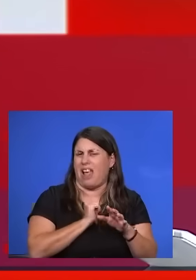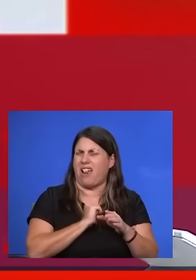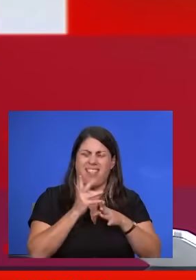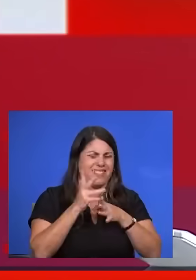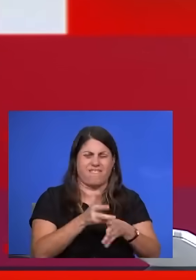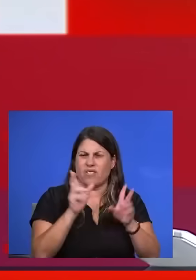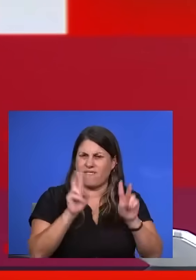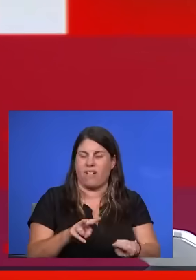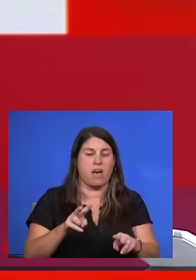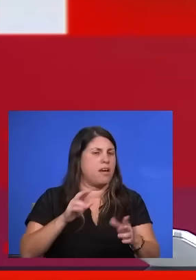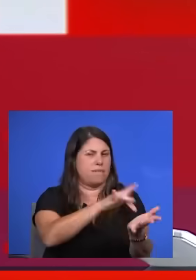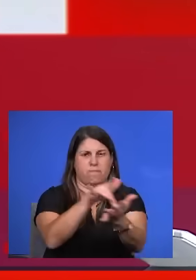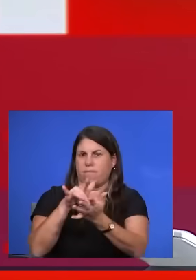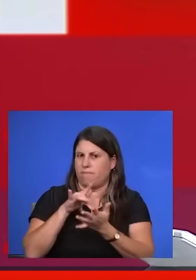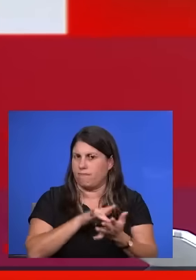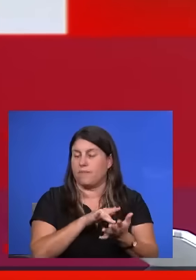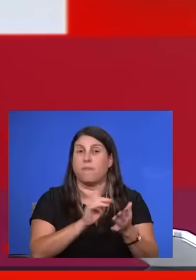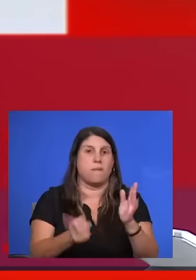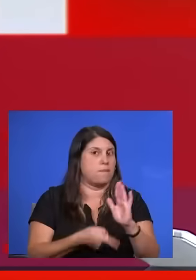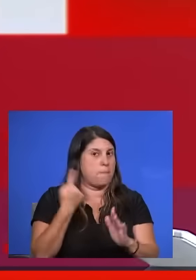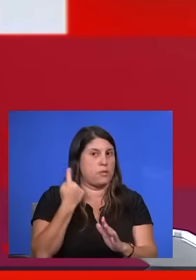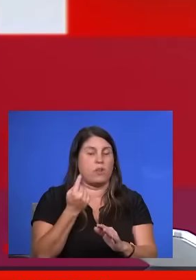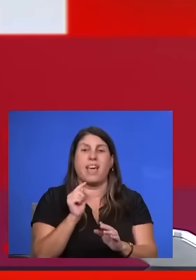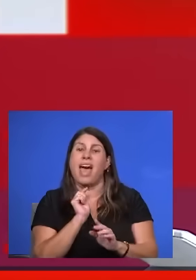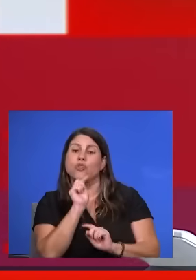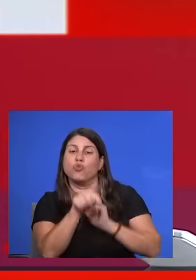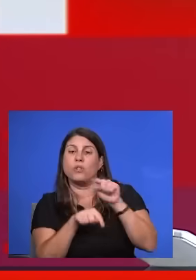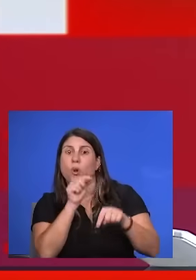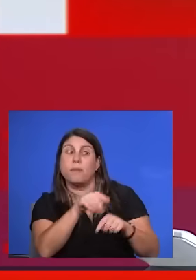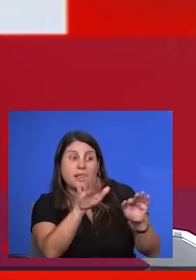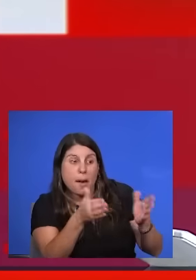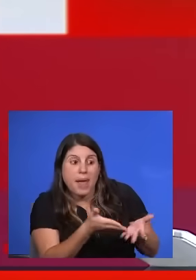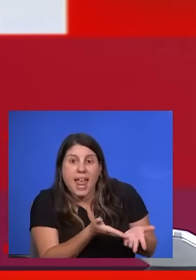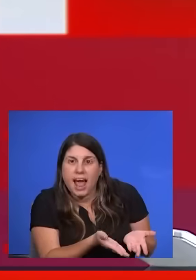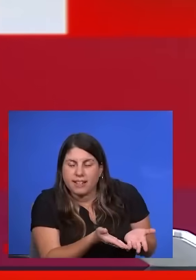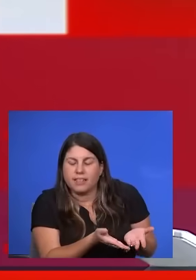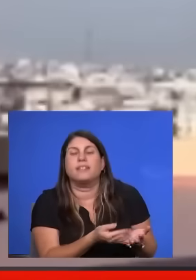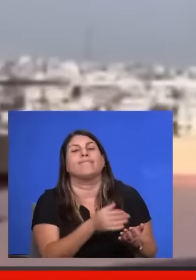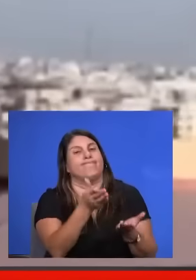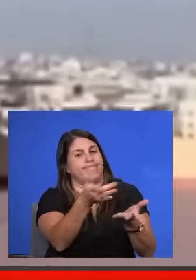החזיתות, ולראשונה שיגורים היום גם לכיוון אילת. כרמל דנגור כתבתנו עם סיכום היום הזה.